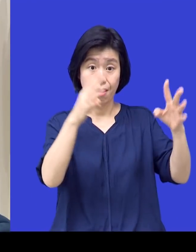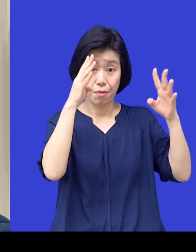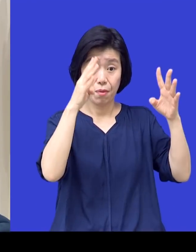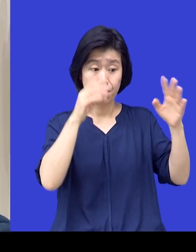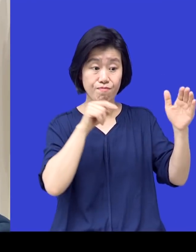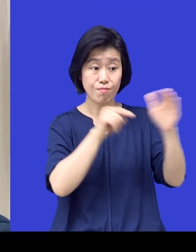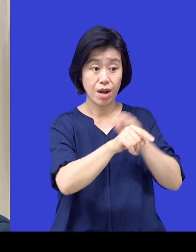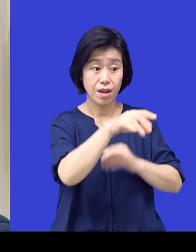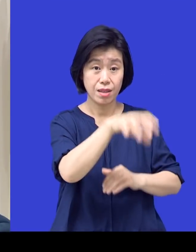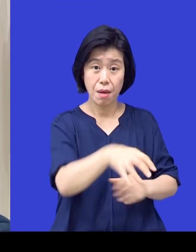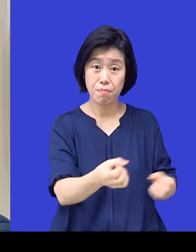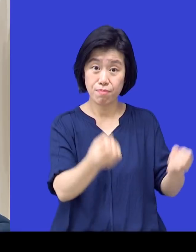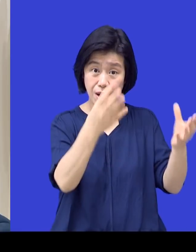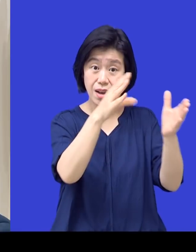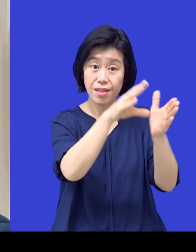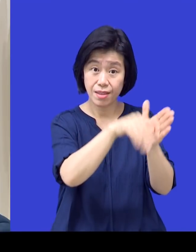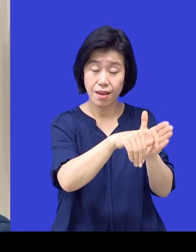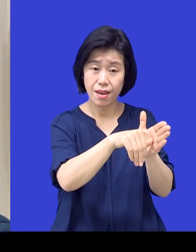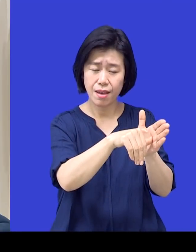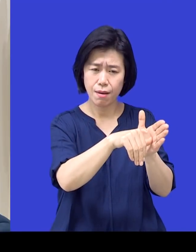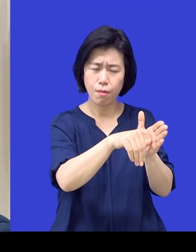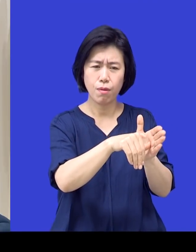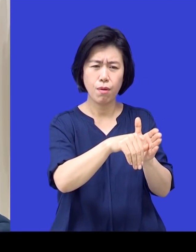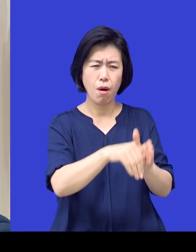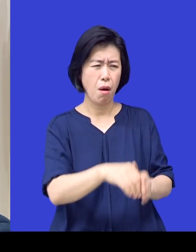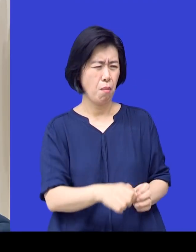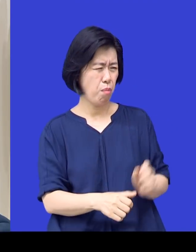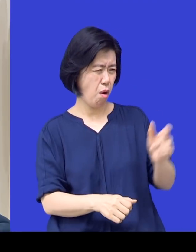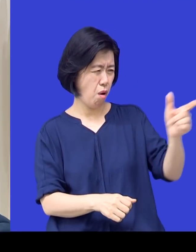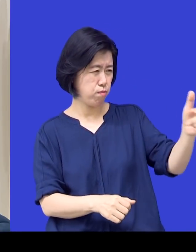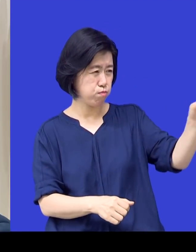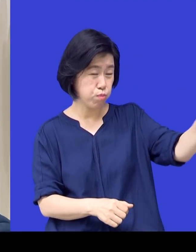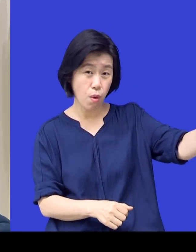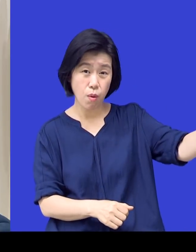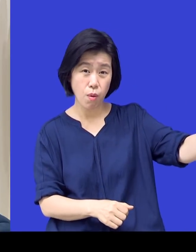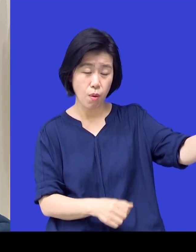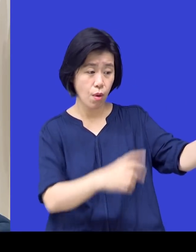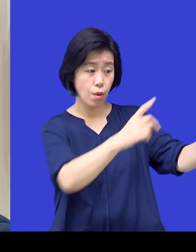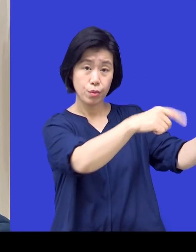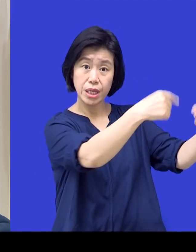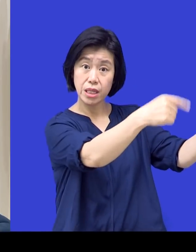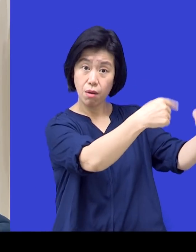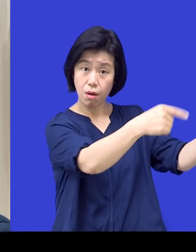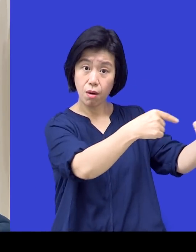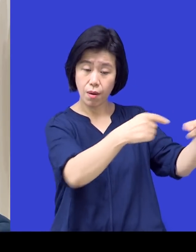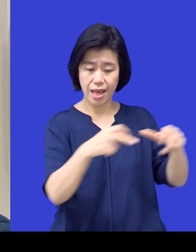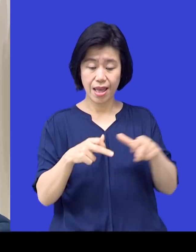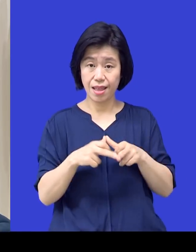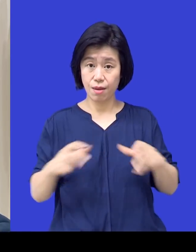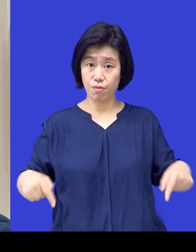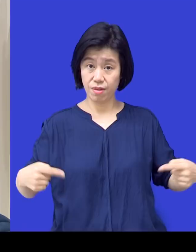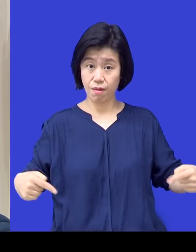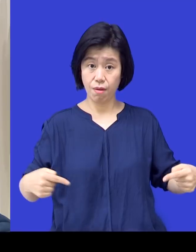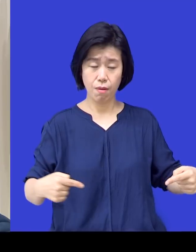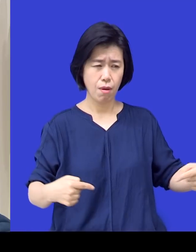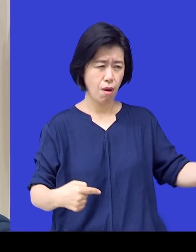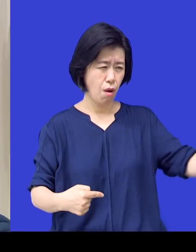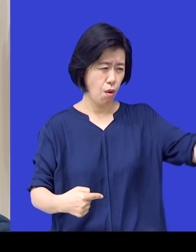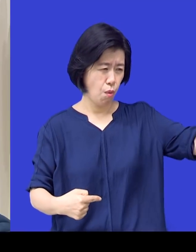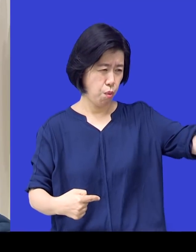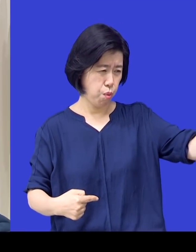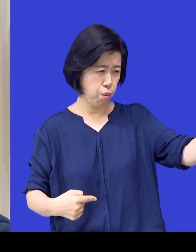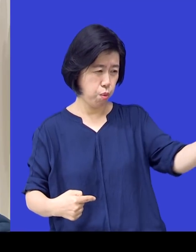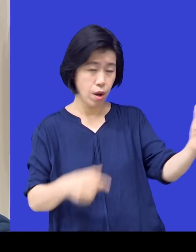그 대학가로 들어오는 거예요. 우리가 초청한 적도 없고 현지 직원들도 그 아이가 올 거라는 건 생각도 못 한 거예요. 네네.